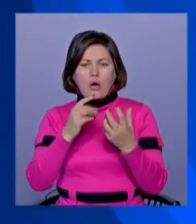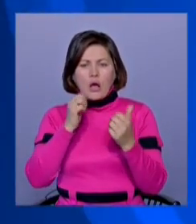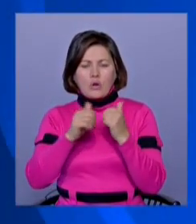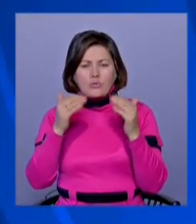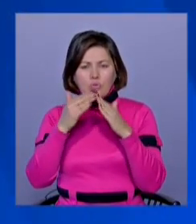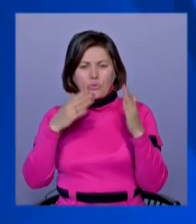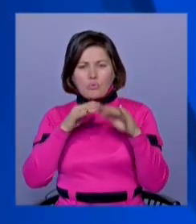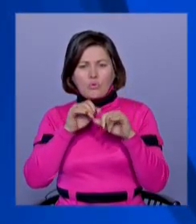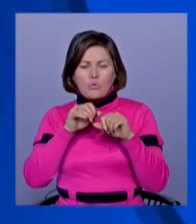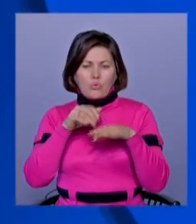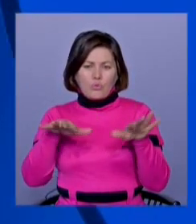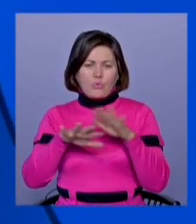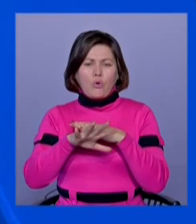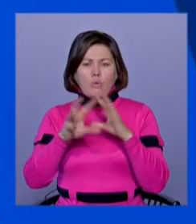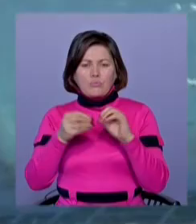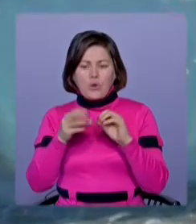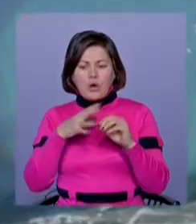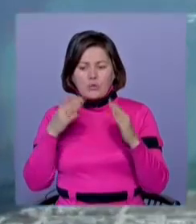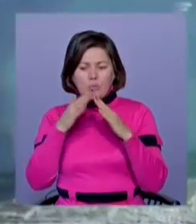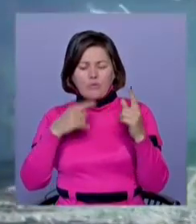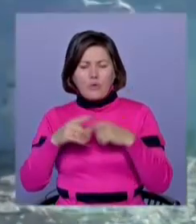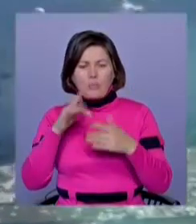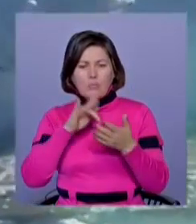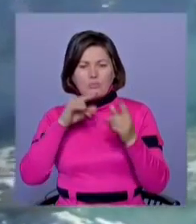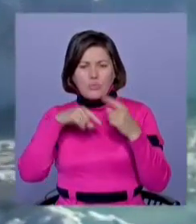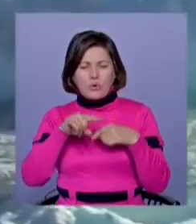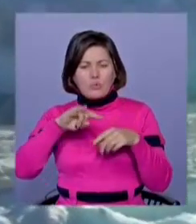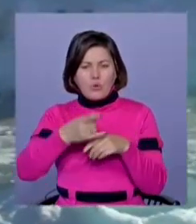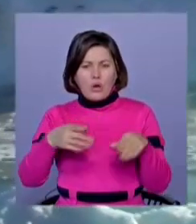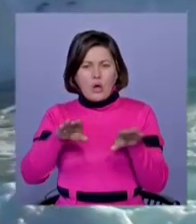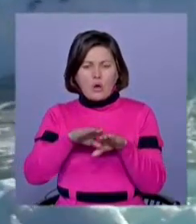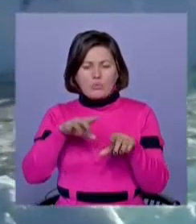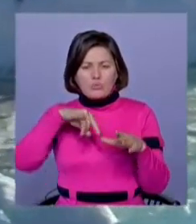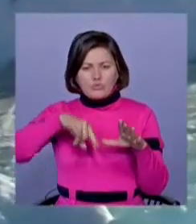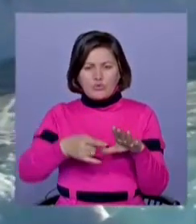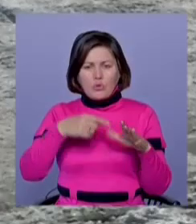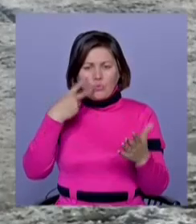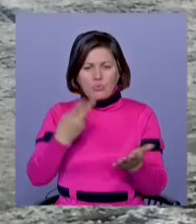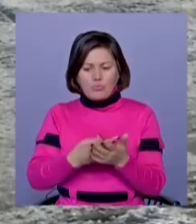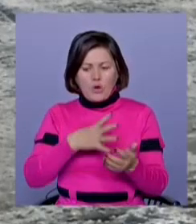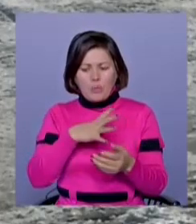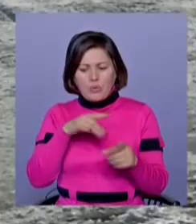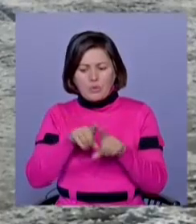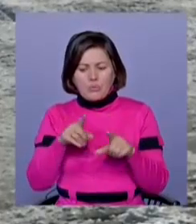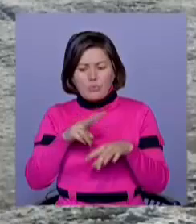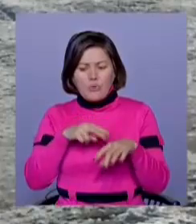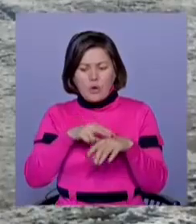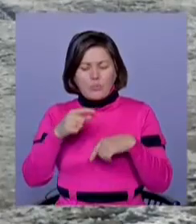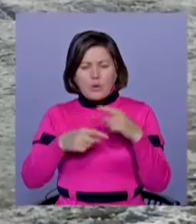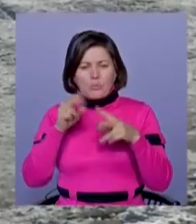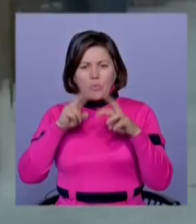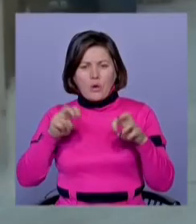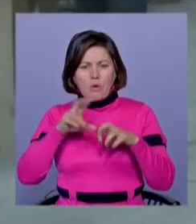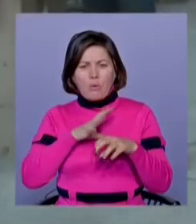үйіне қайтқанда қаршадай қыз үйіне оралмапты. Ол қала ішіндегі қақпағы жалмаған кәріз құдығына құлап кеткен. Ал құзырлы органдар арқылы дереу